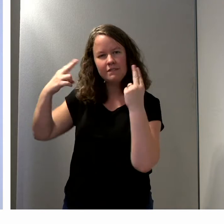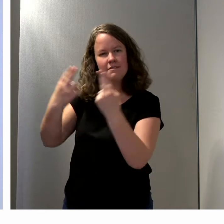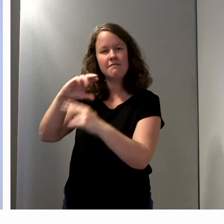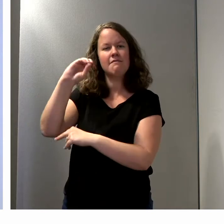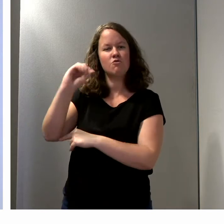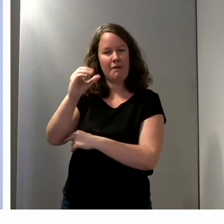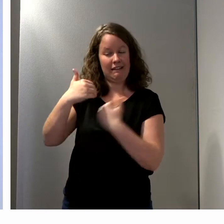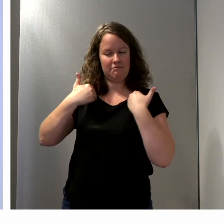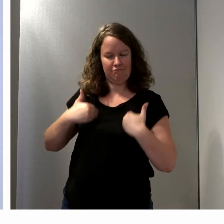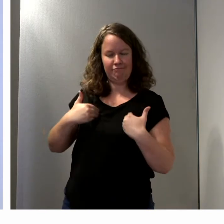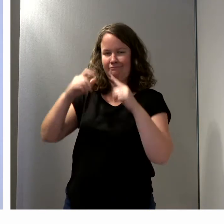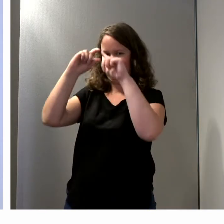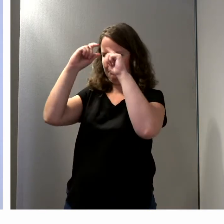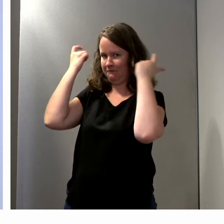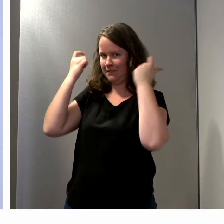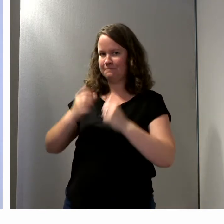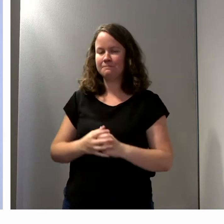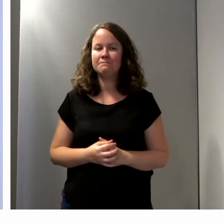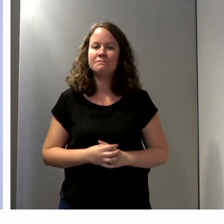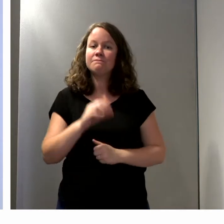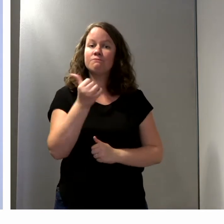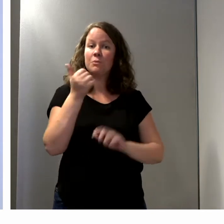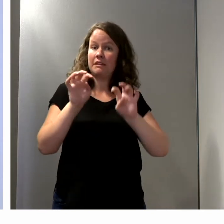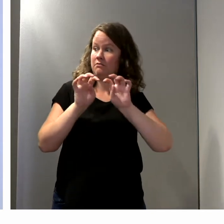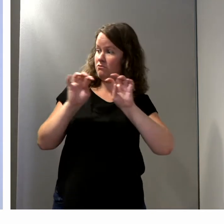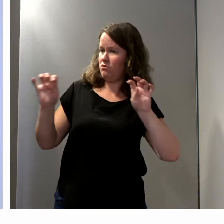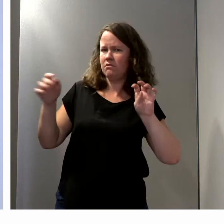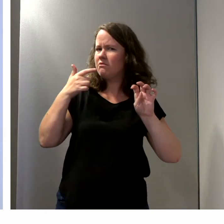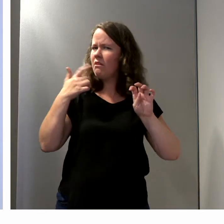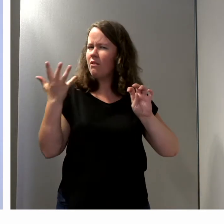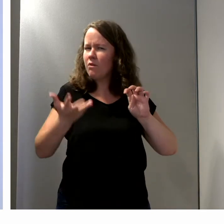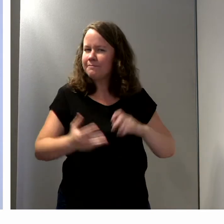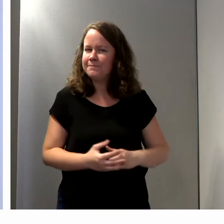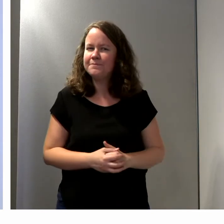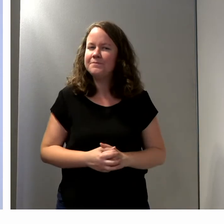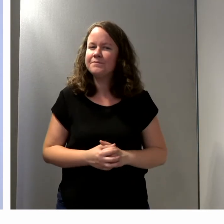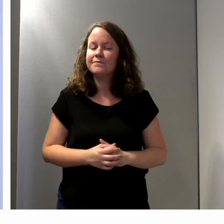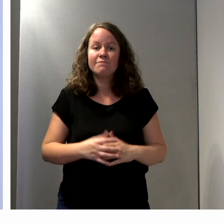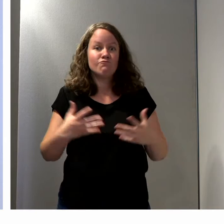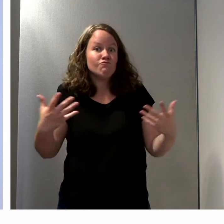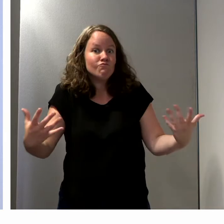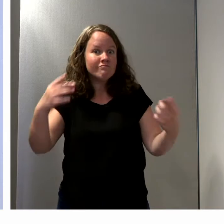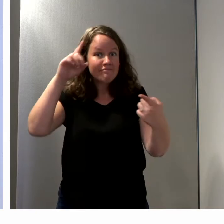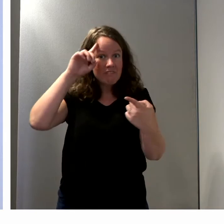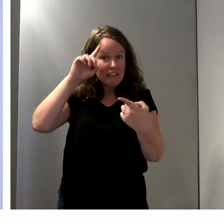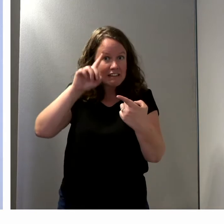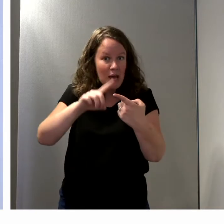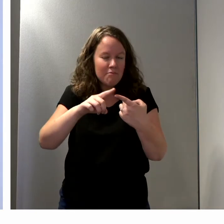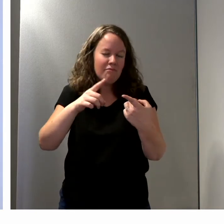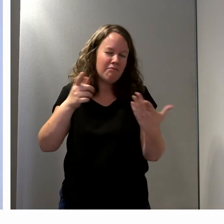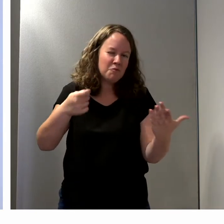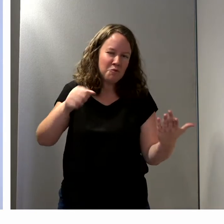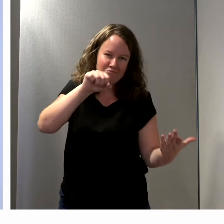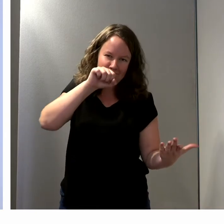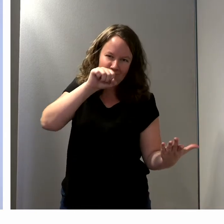numérique. Alors pour cette première table ronde, nous allons aborder un thème qui m'est cher, comme